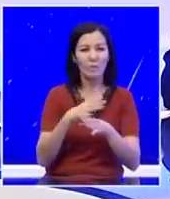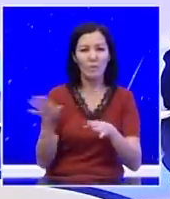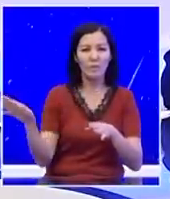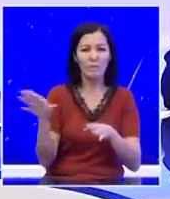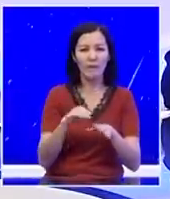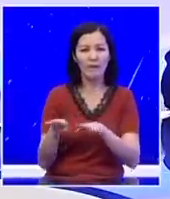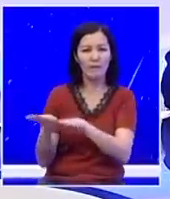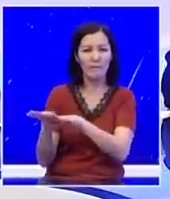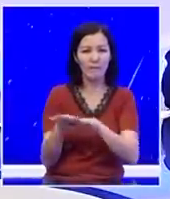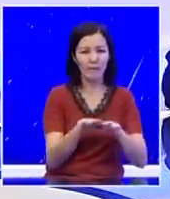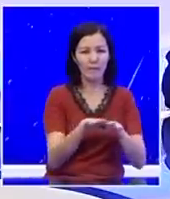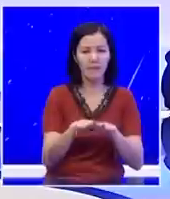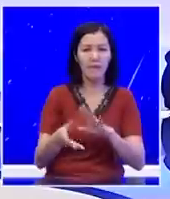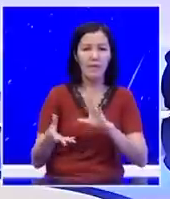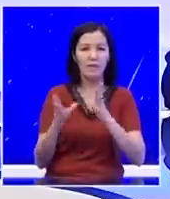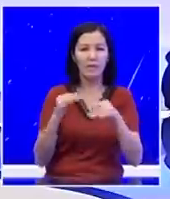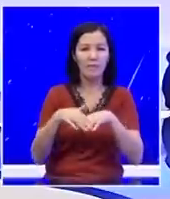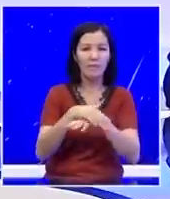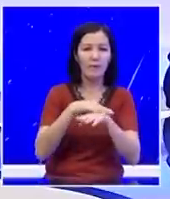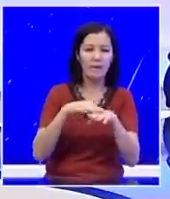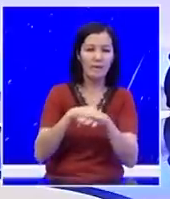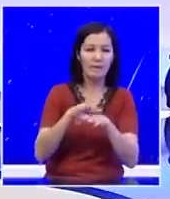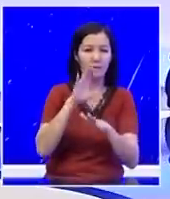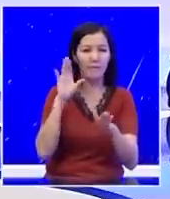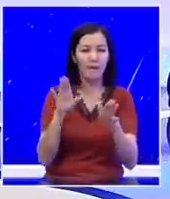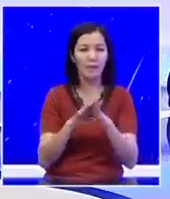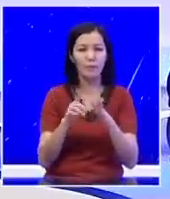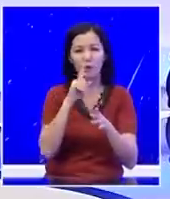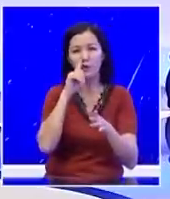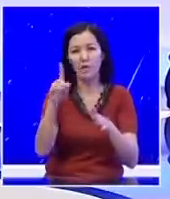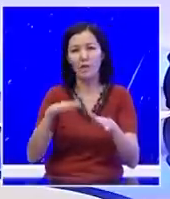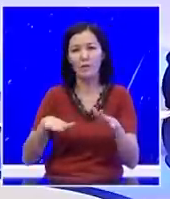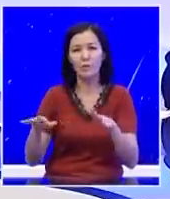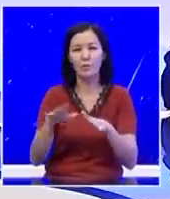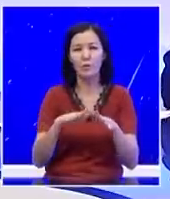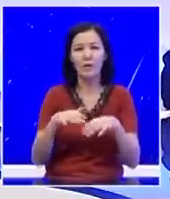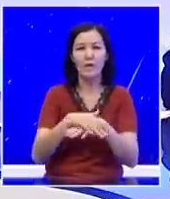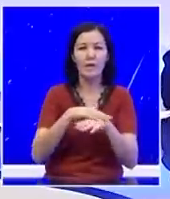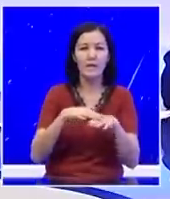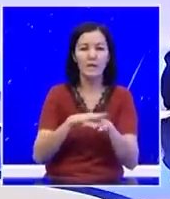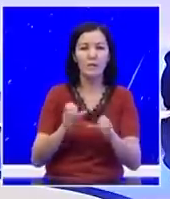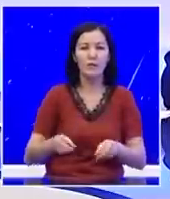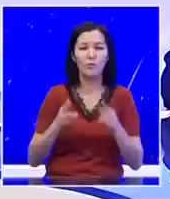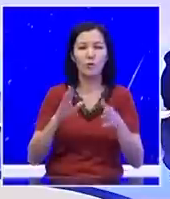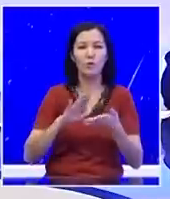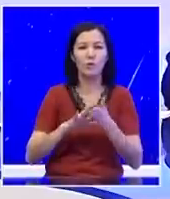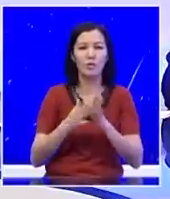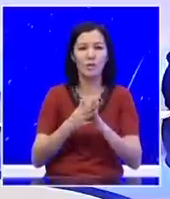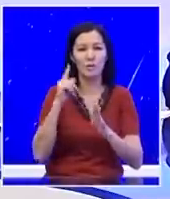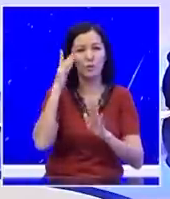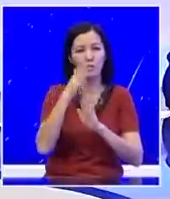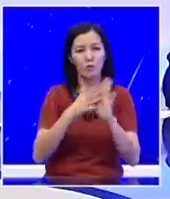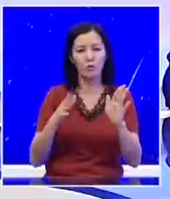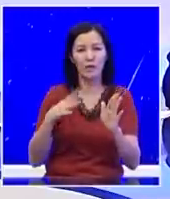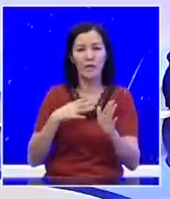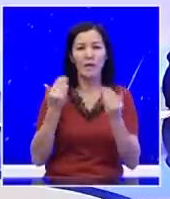Ортақ қауіпсіздік үшін жалпы жұрт жұдырықтай жұмылуы тиіс. Шалғай өңір шеткері аймақ тұрғындары да елдегі төтенше жағдайда түсіністікпен